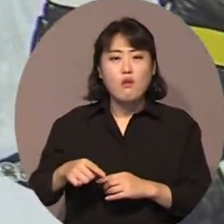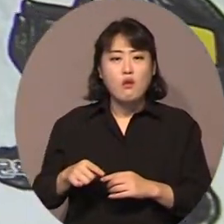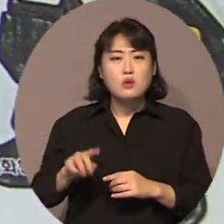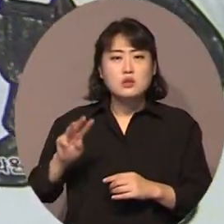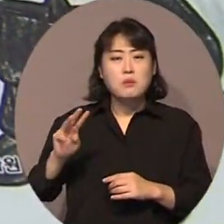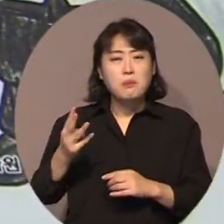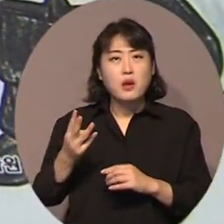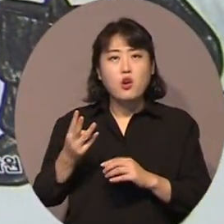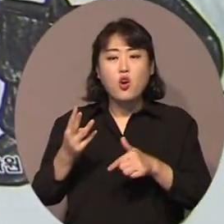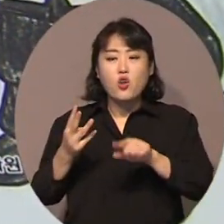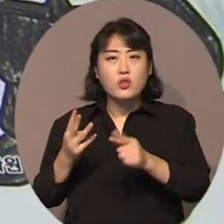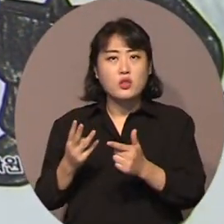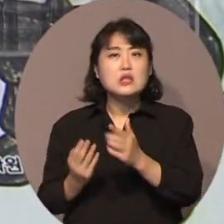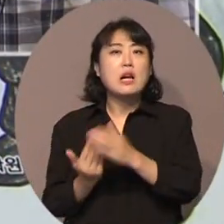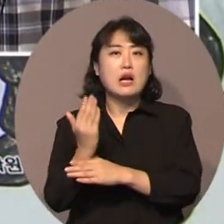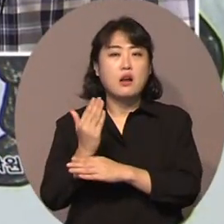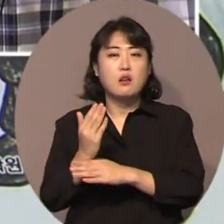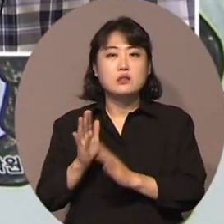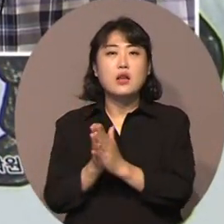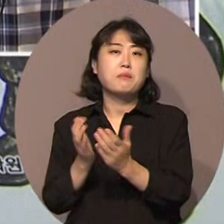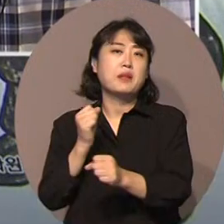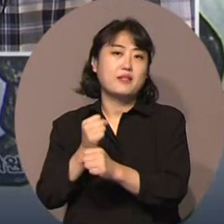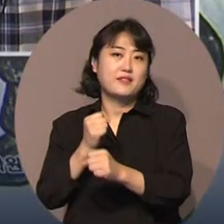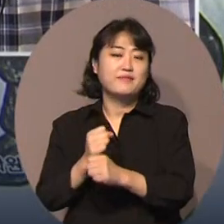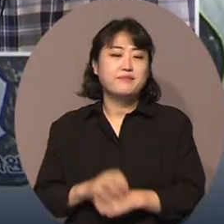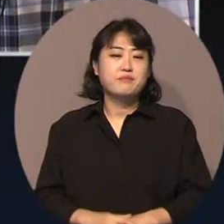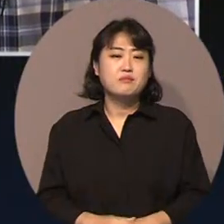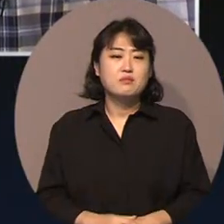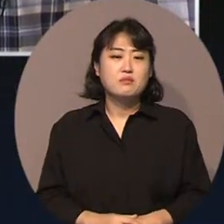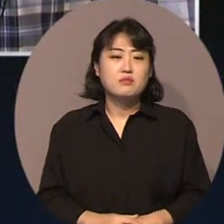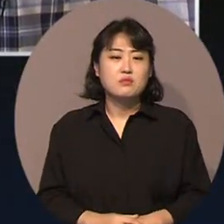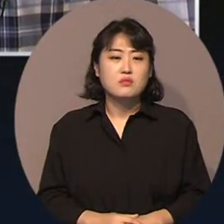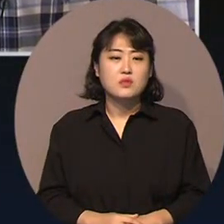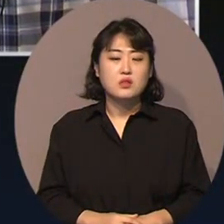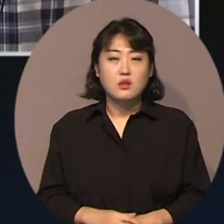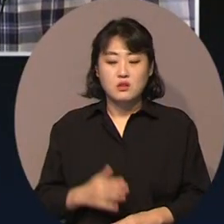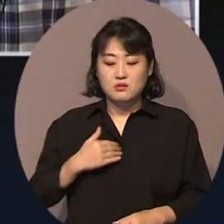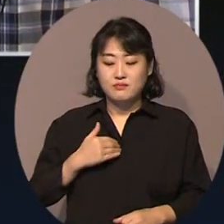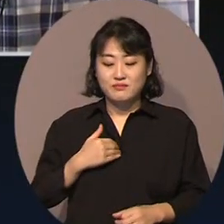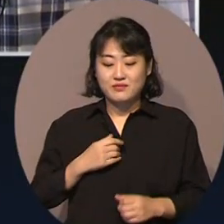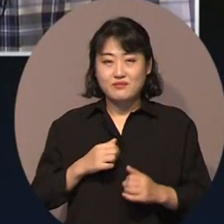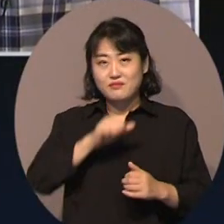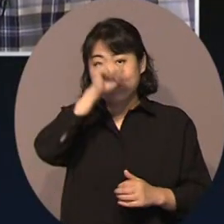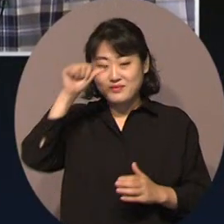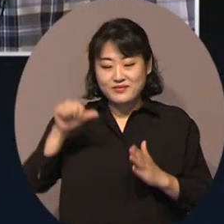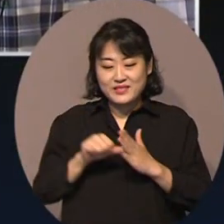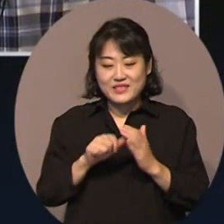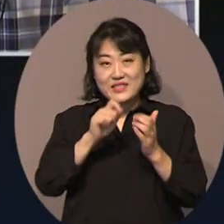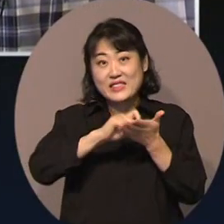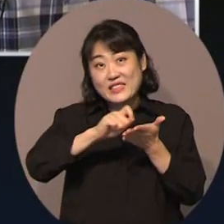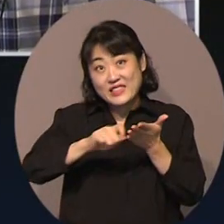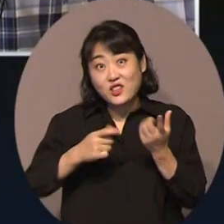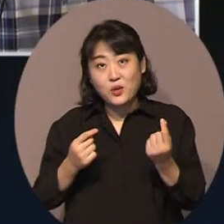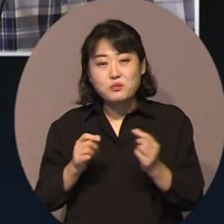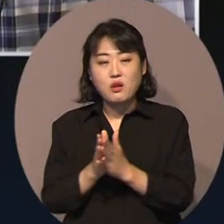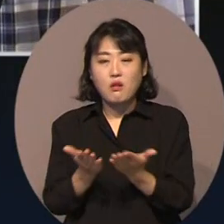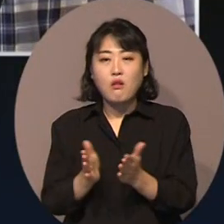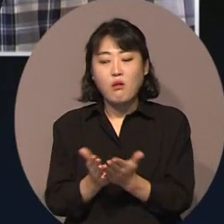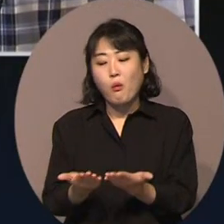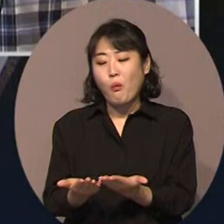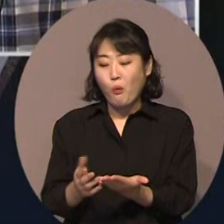이상의 자서전을 만들었습니다. 자서전은 매일 책상 옆에 두고서 자주 이렇게 펼쳐보곤